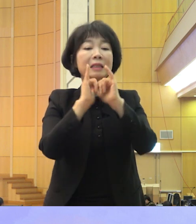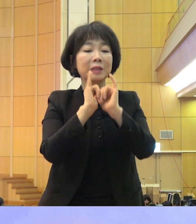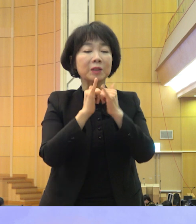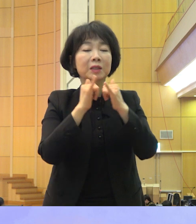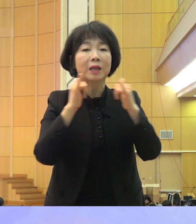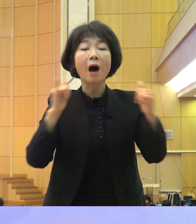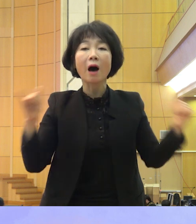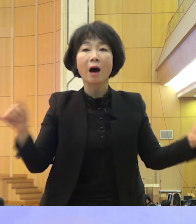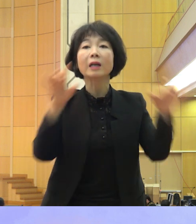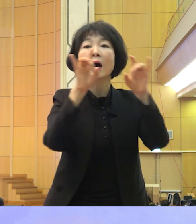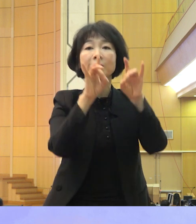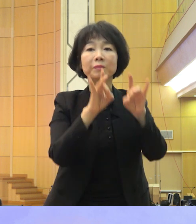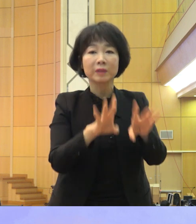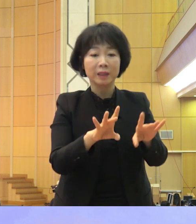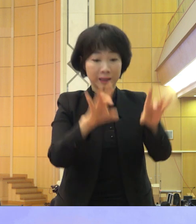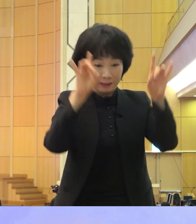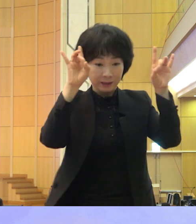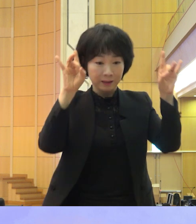믿는